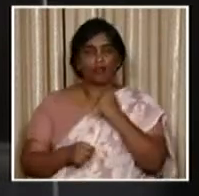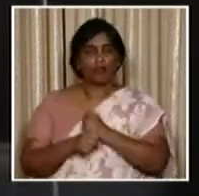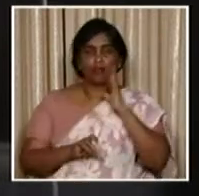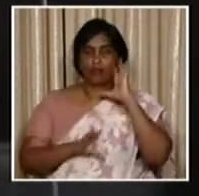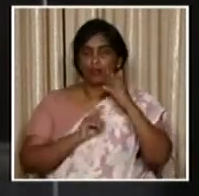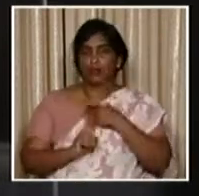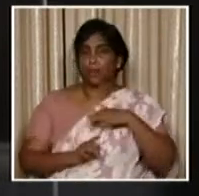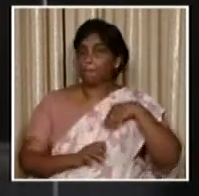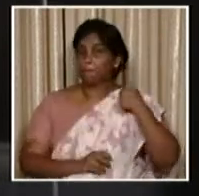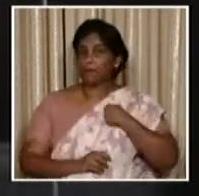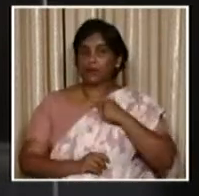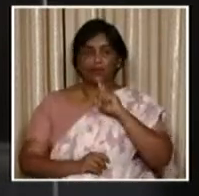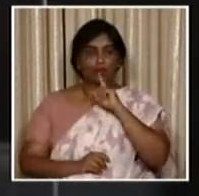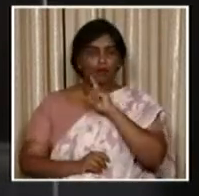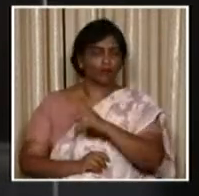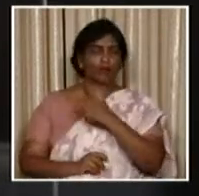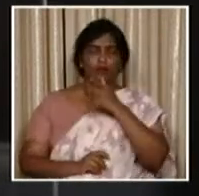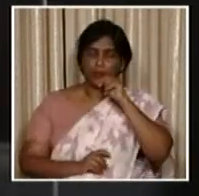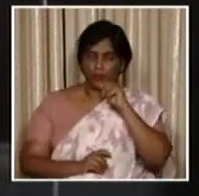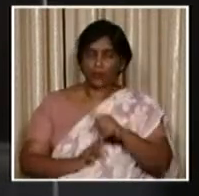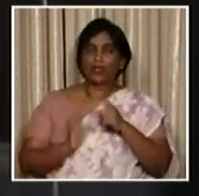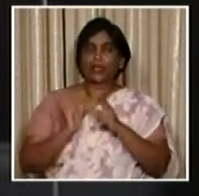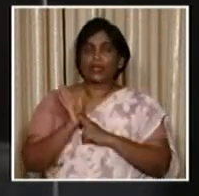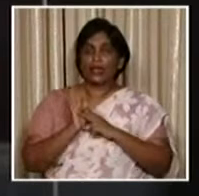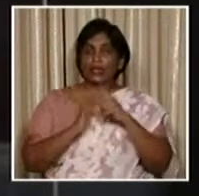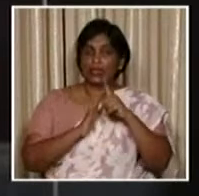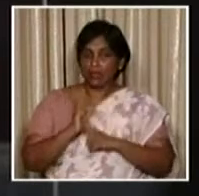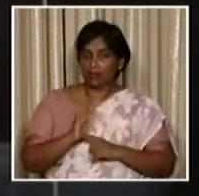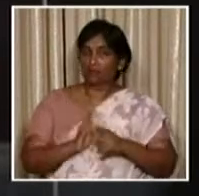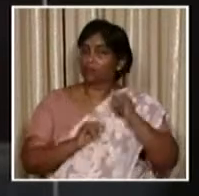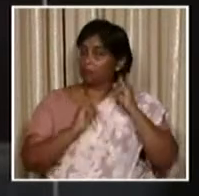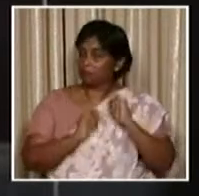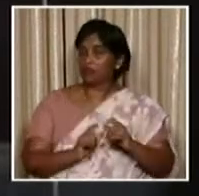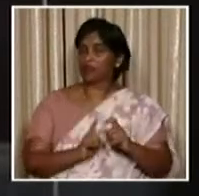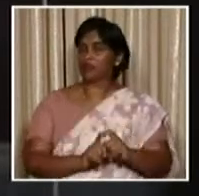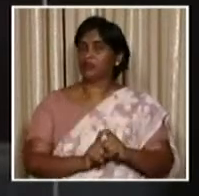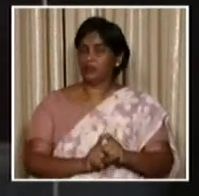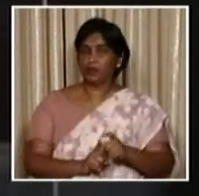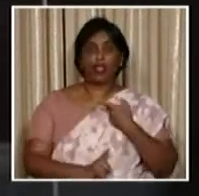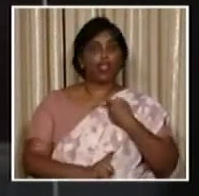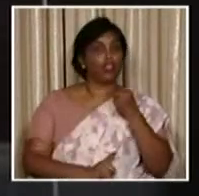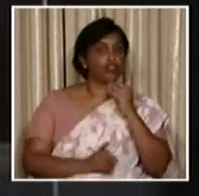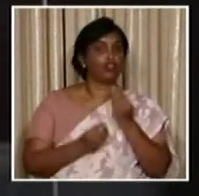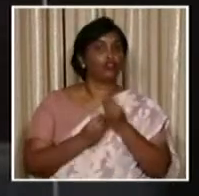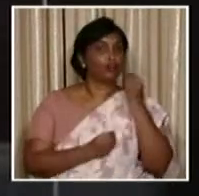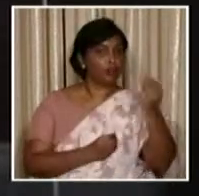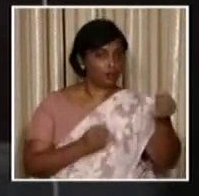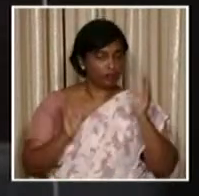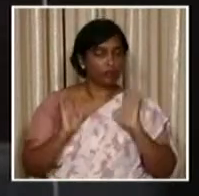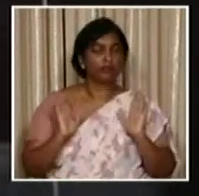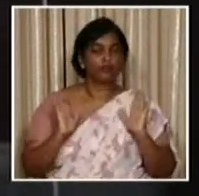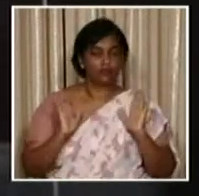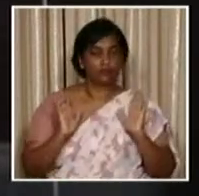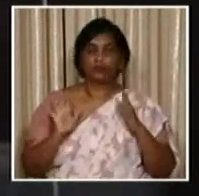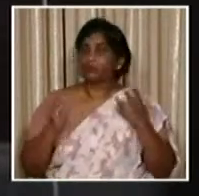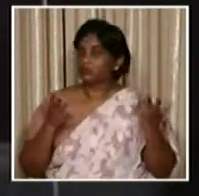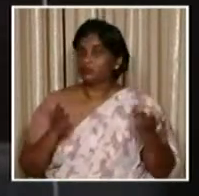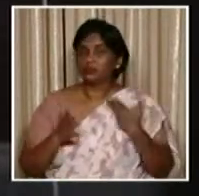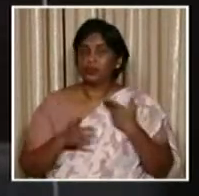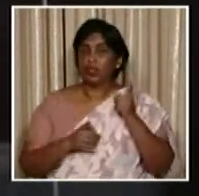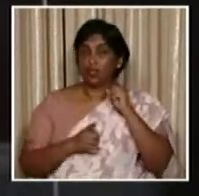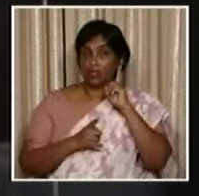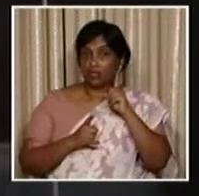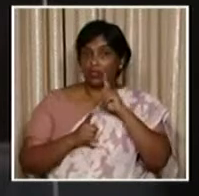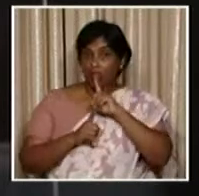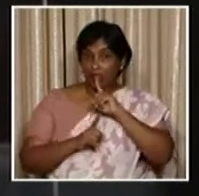budhiyan se pradaniya, aniwari milantri jawaden ta. Itam darunu andirin daruang karan non nitiyanu kulo. Ewan etnan